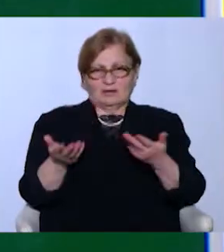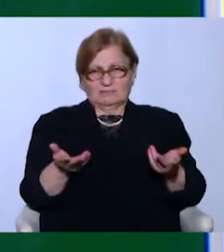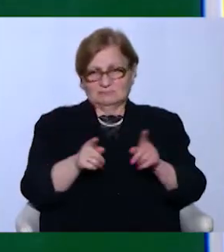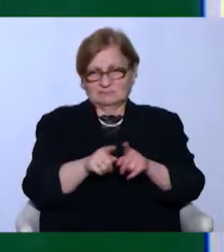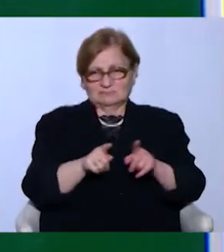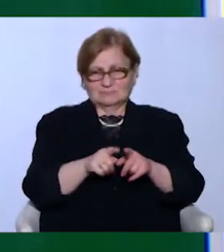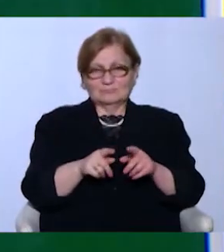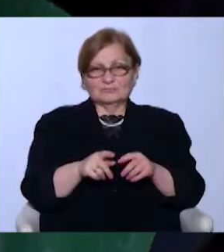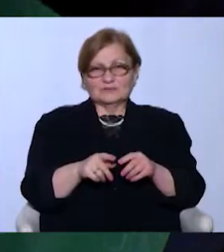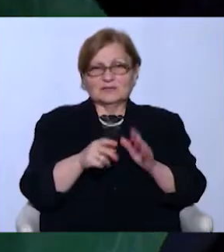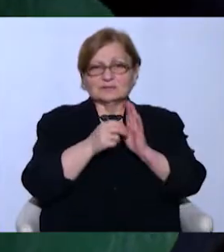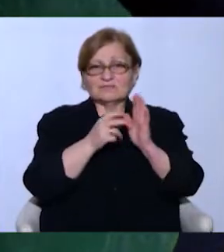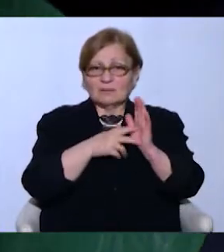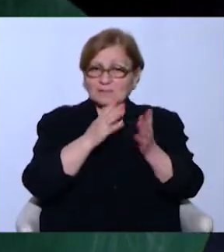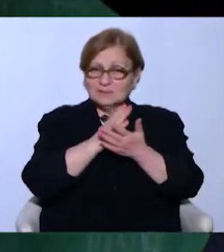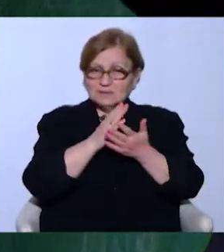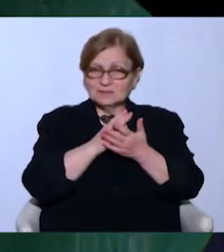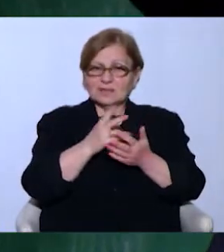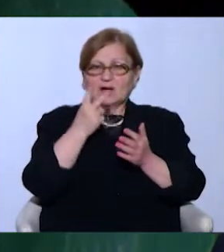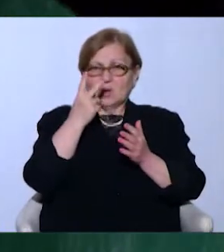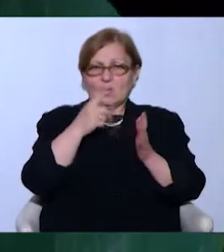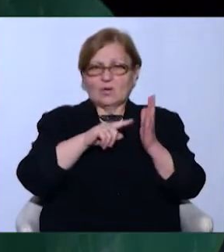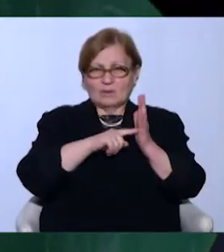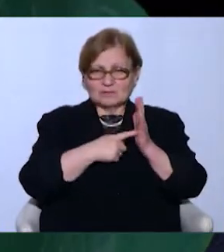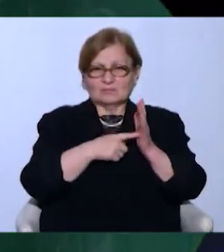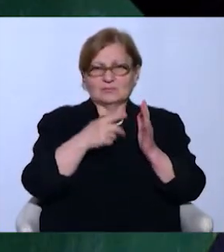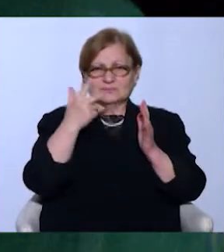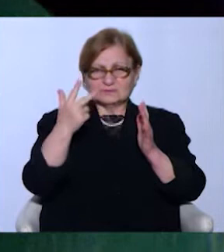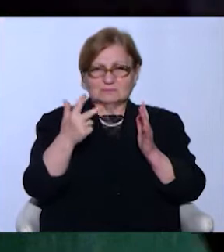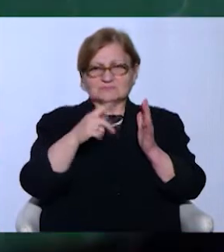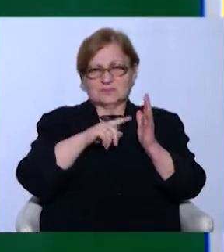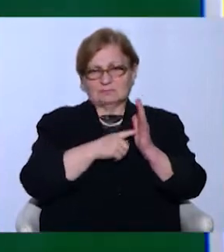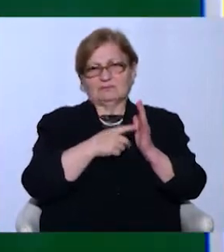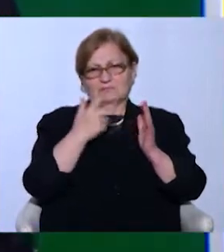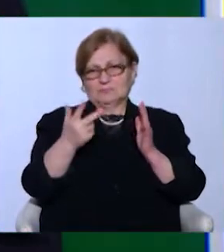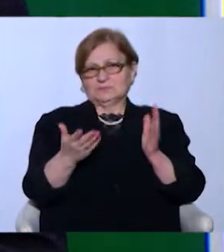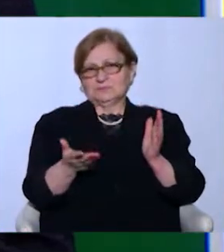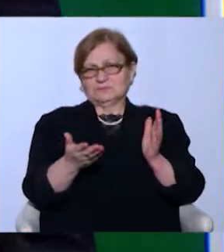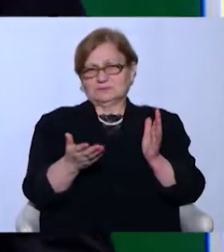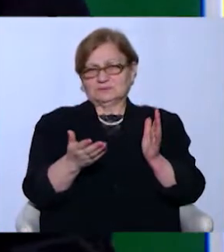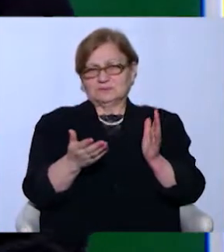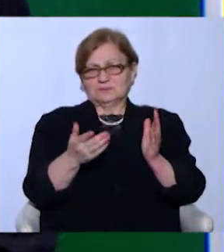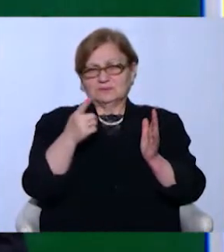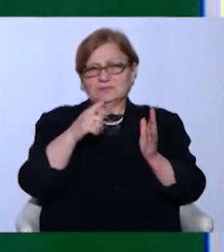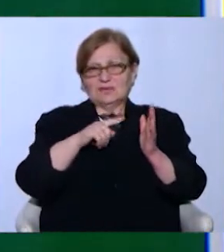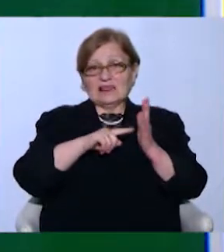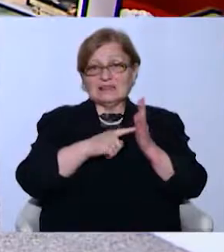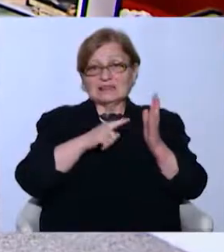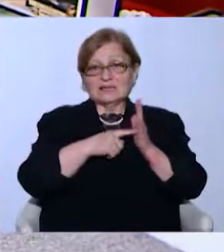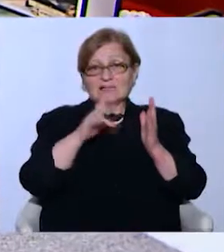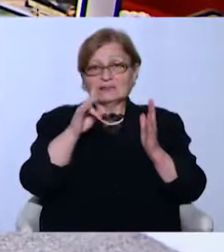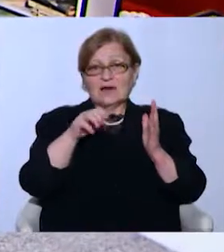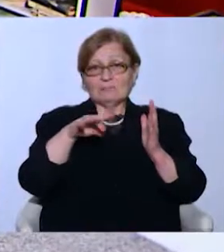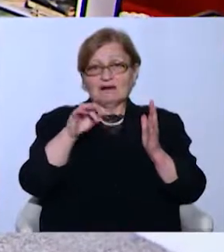18 არის 2 გამრავლებული 3-ზე, გამრავლებული 3-ზე. ნამრავლის სახი წარმოვიდგინე,